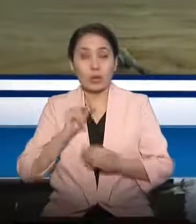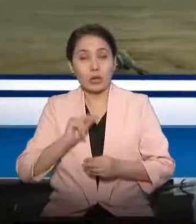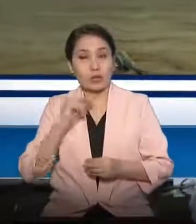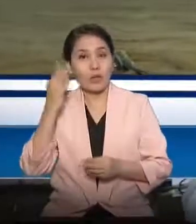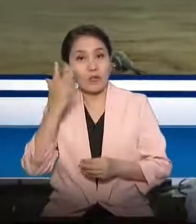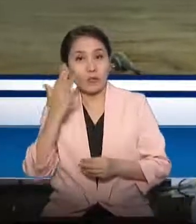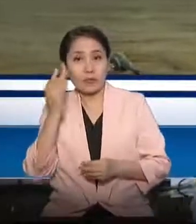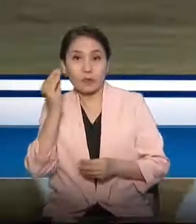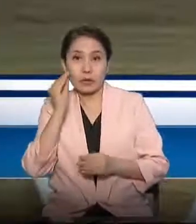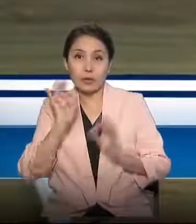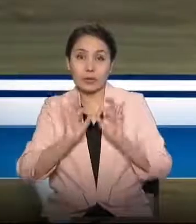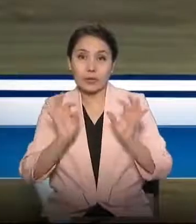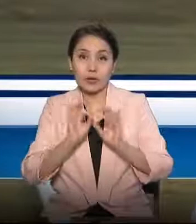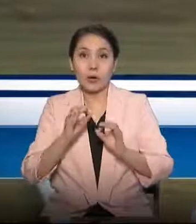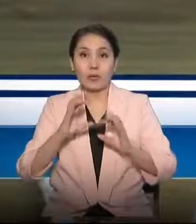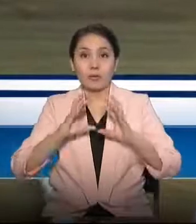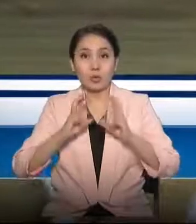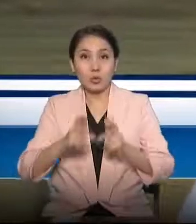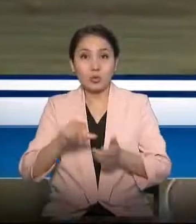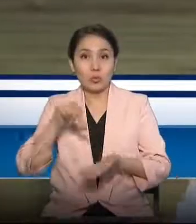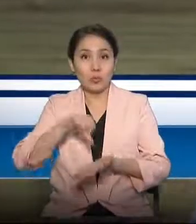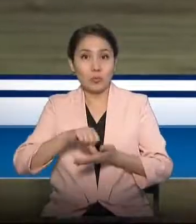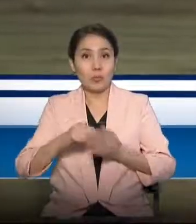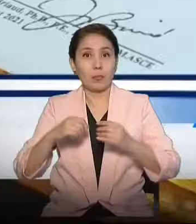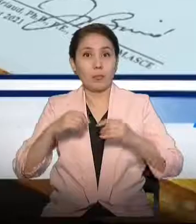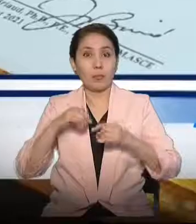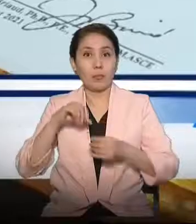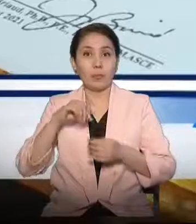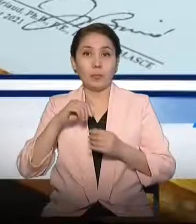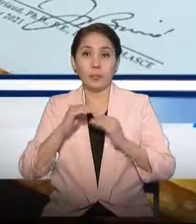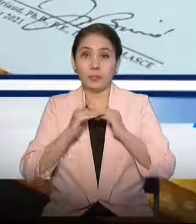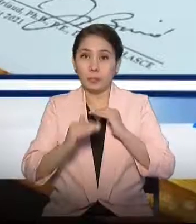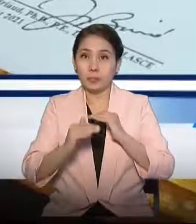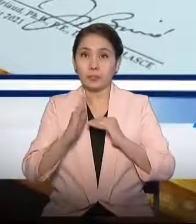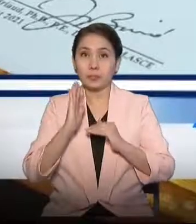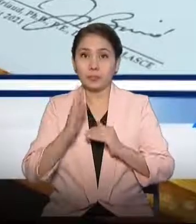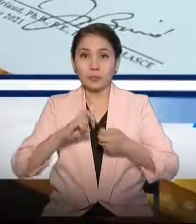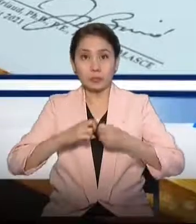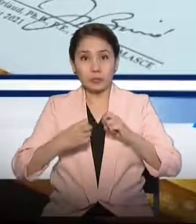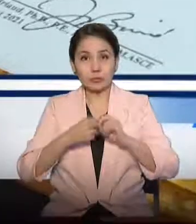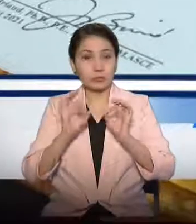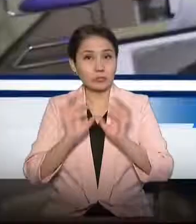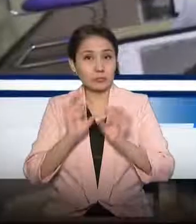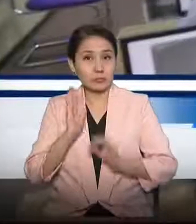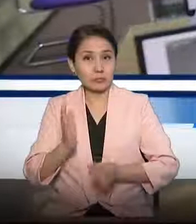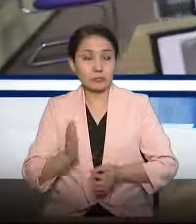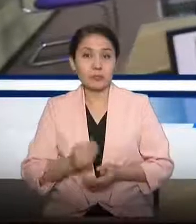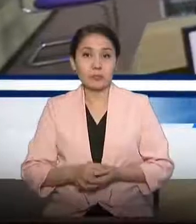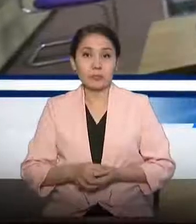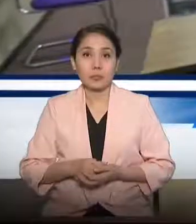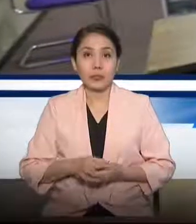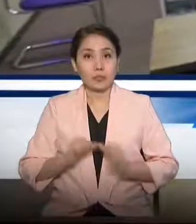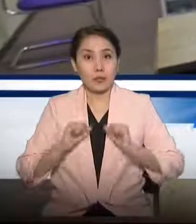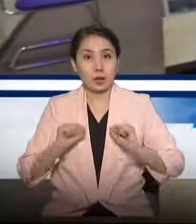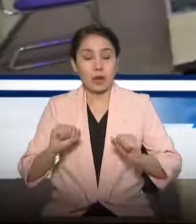va tajriba almashib, dunyo minbariga o'sha muammolarning yechimini chiqarishga yordam beradi. Qahramonimiz